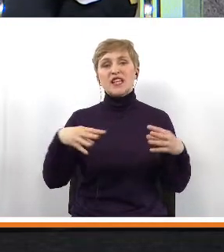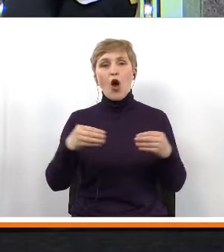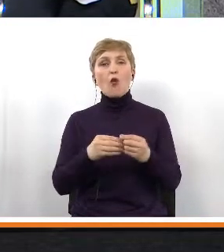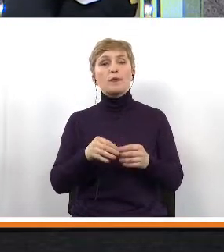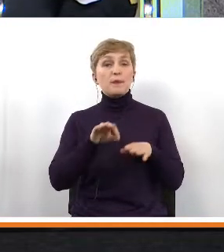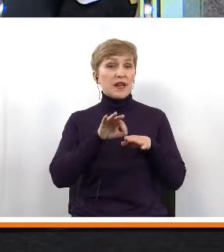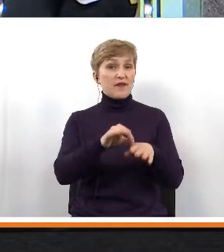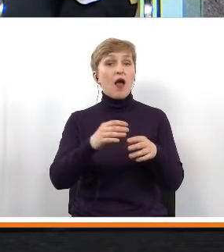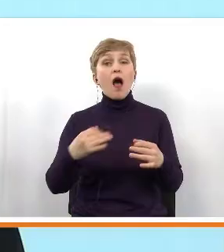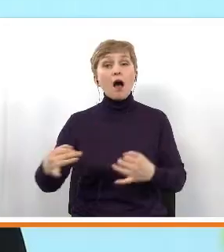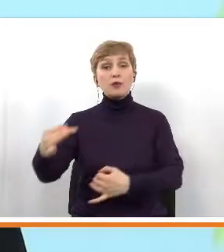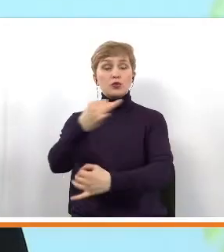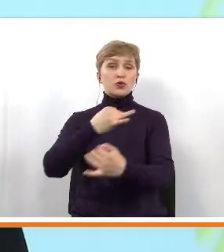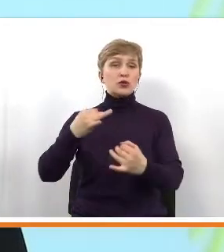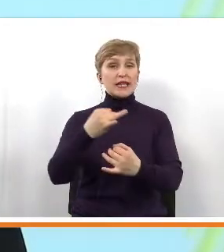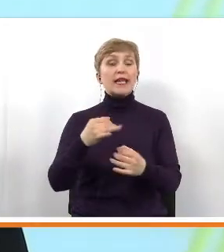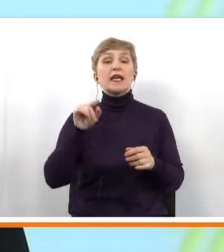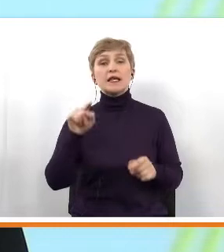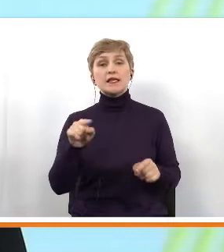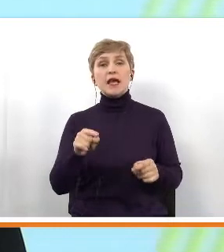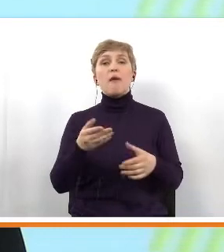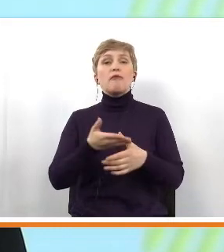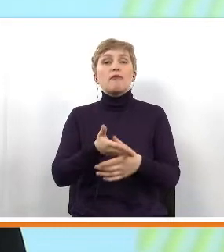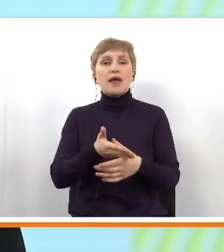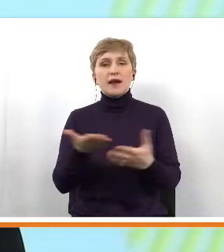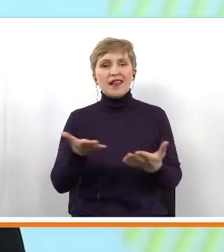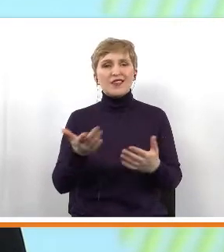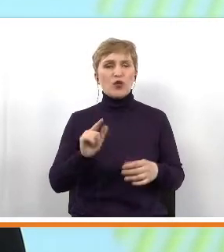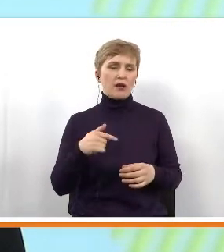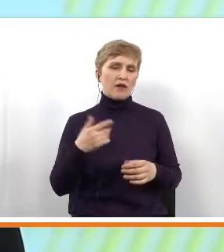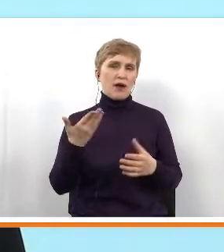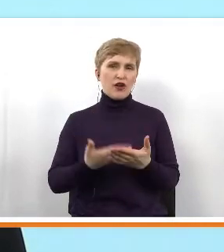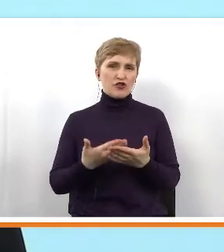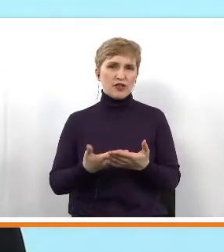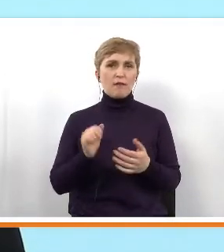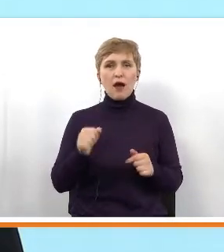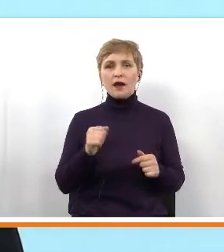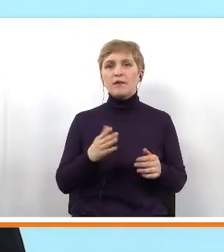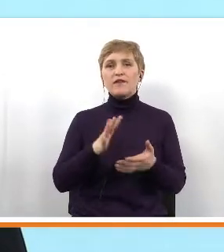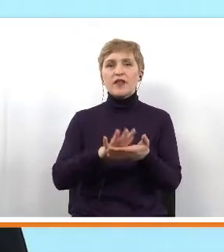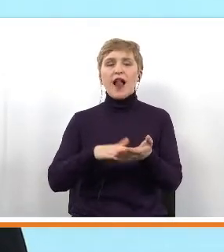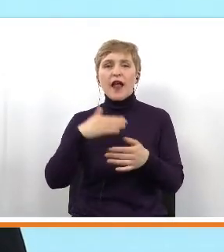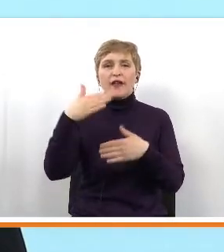провели обсуждение тех мер, которые, как нам кажется, могли бы в дальнейшем